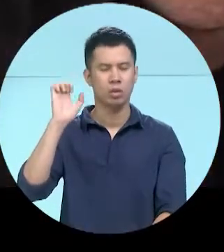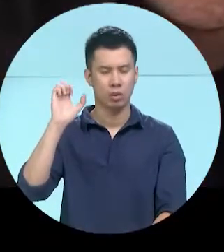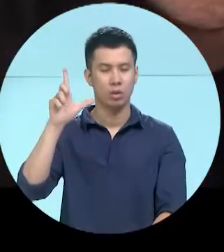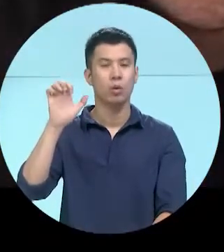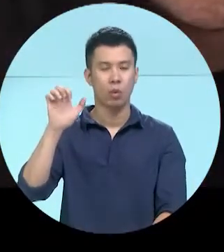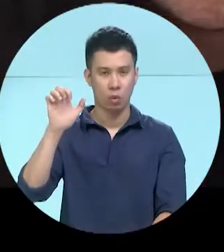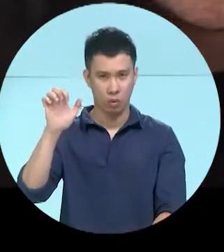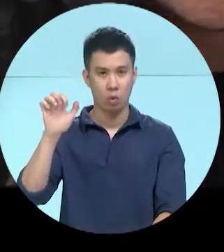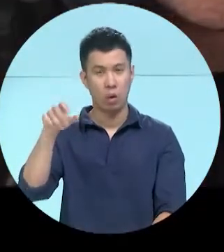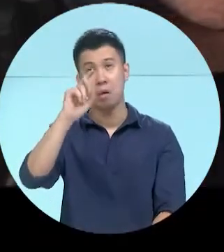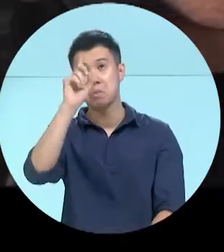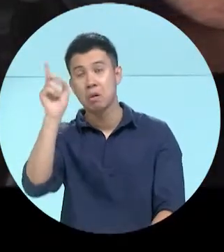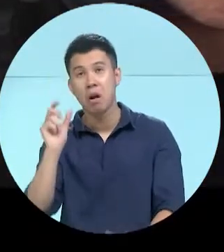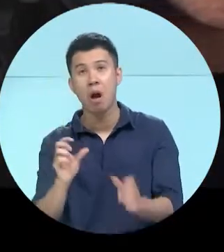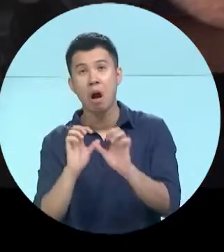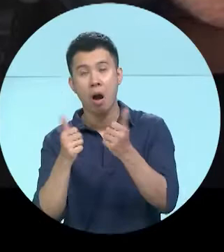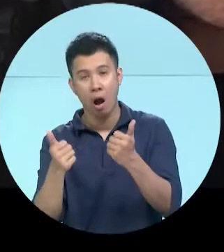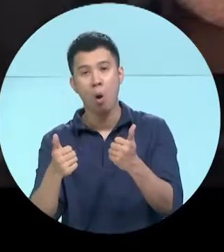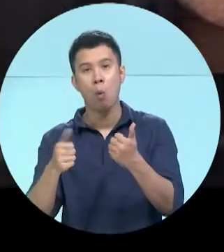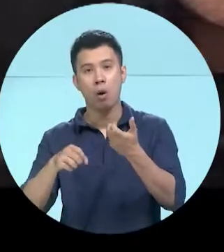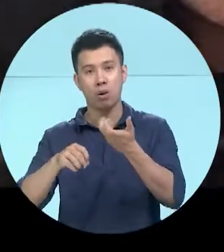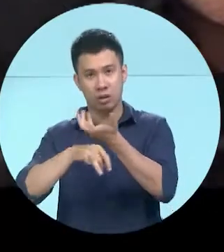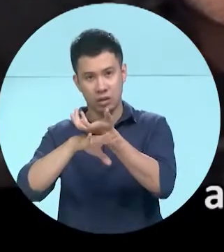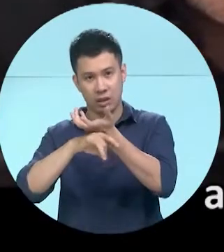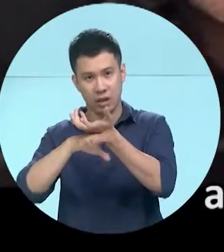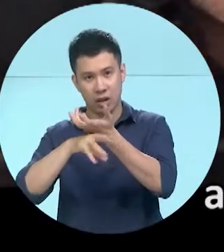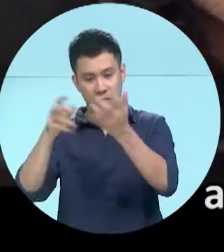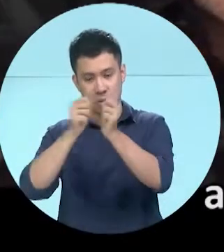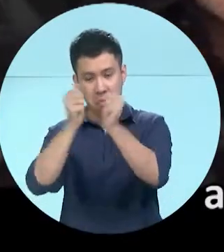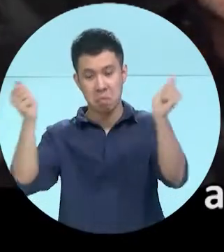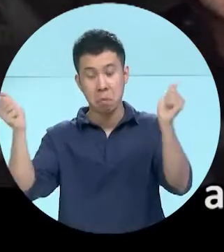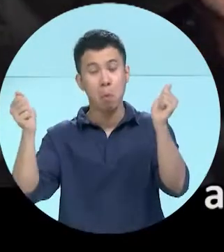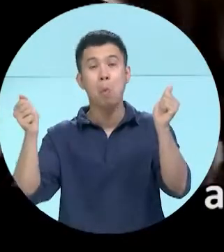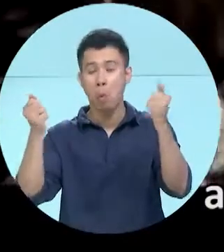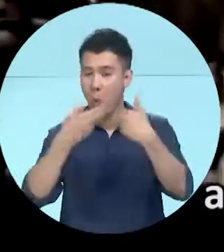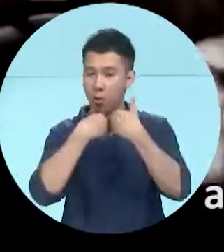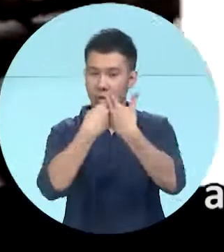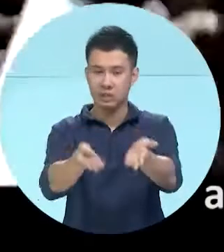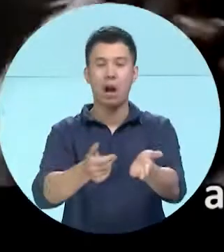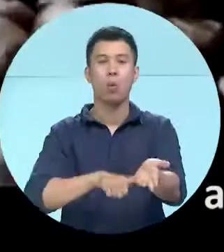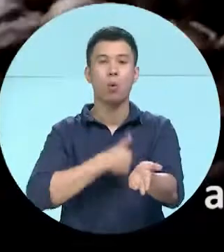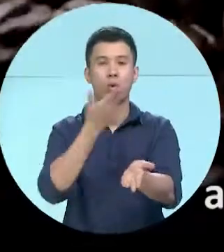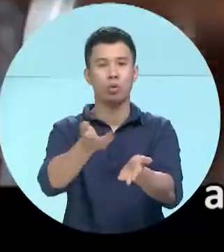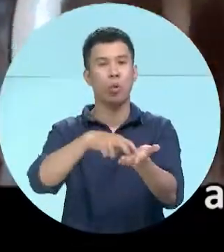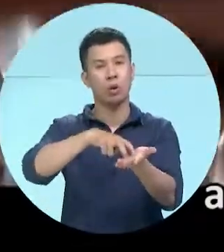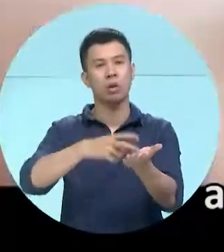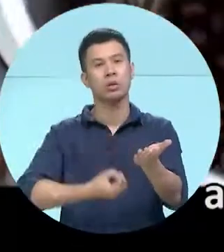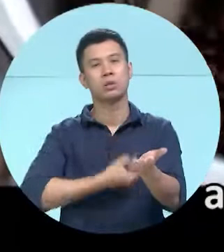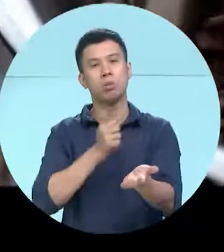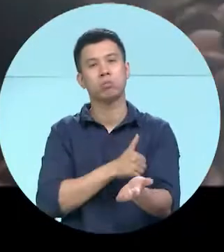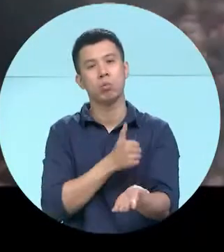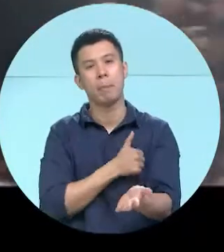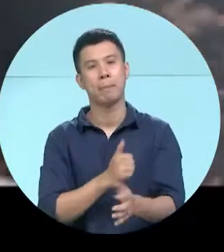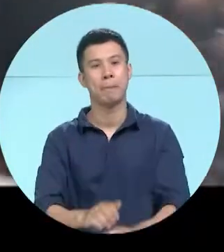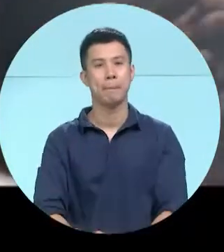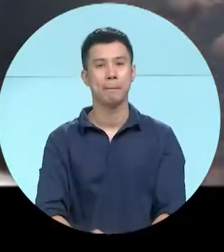là mô hình ở đất nước nào, Simple Coffee cũng đều có một điểm chung: họ trao quyền cho người khuyết tật có thể tự tin sống và làm việc độc lập.